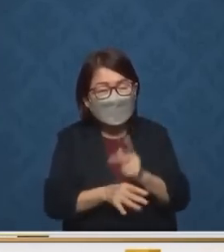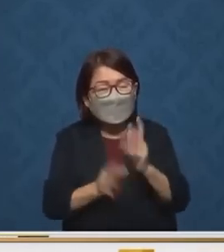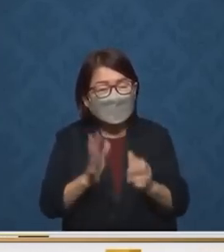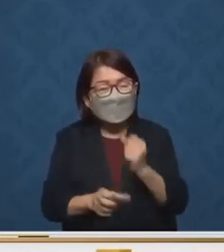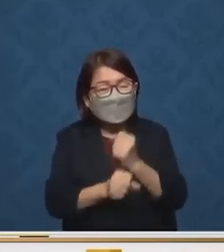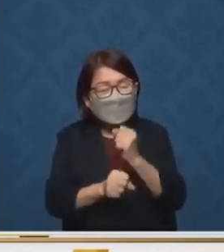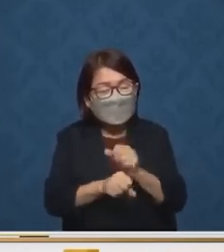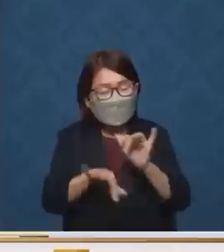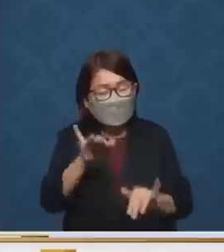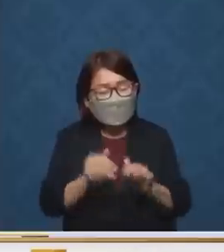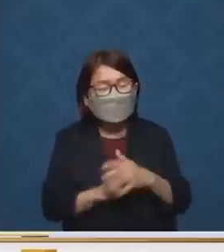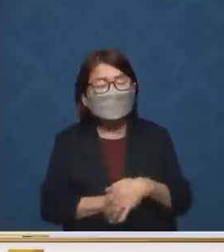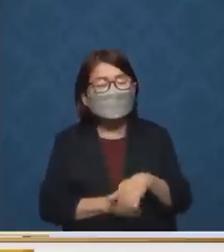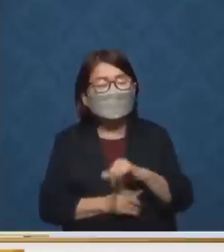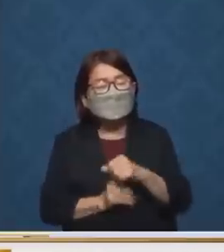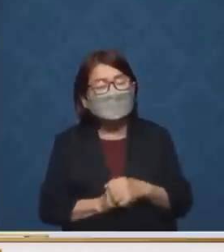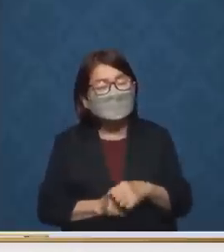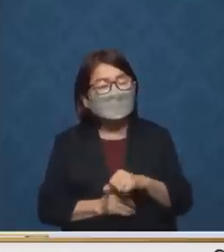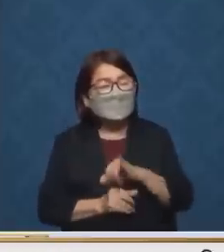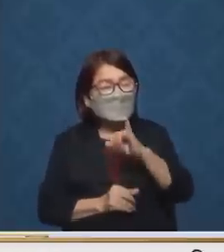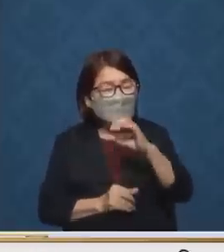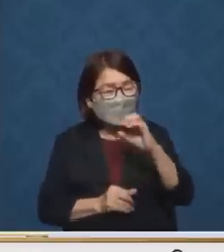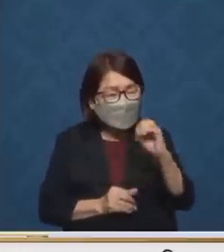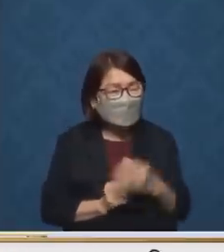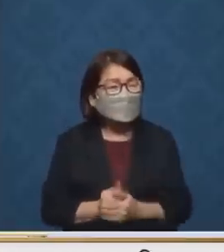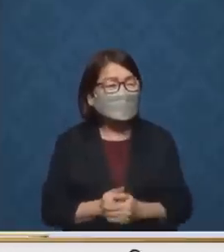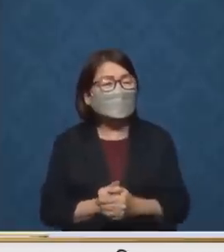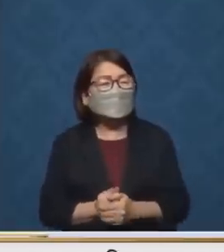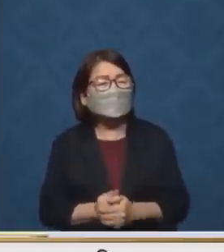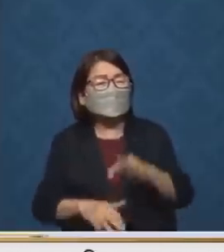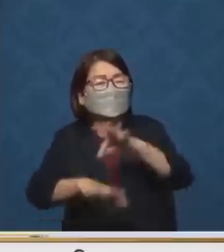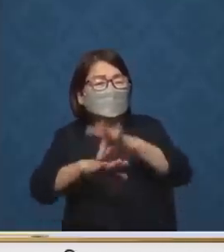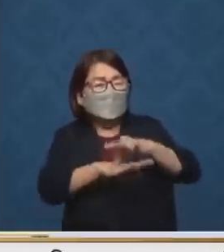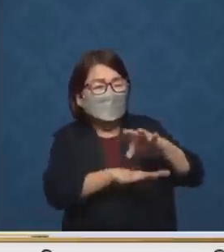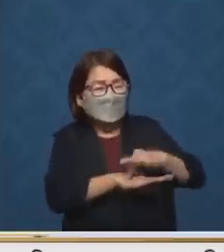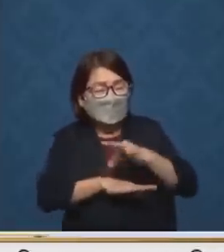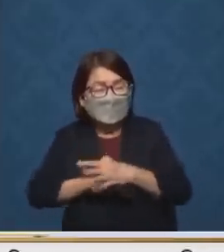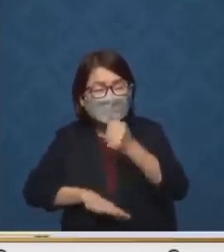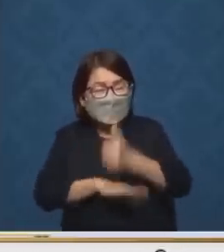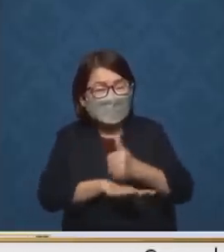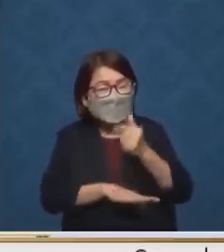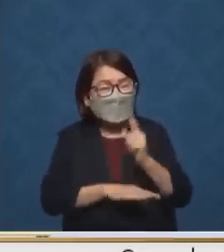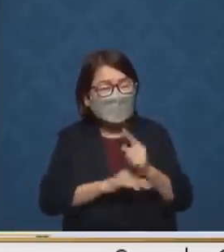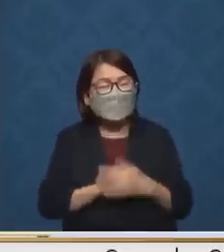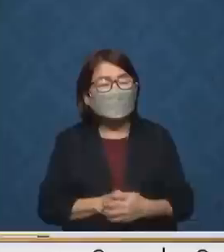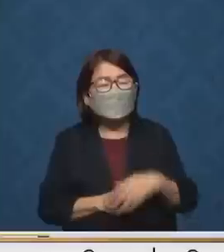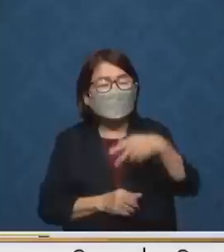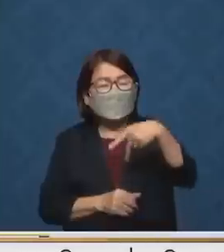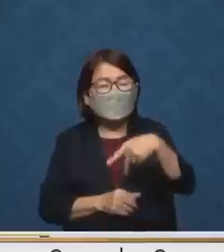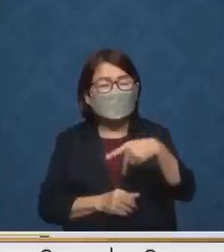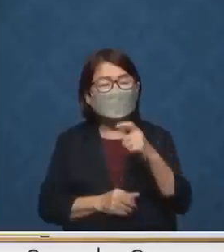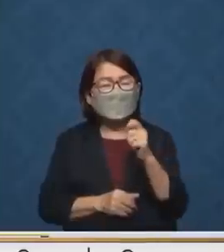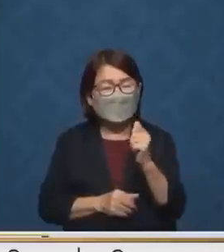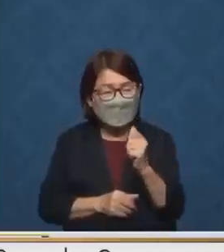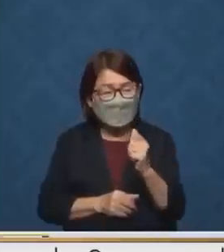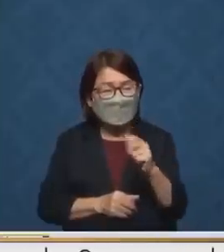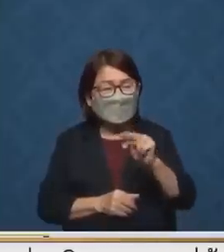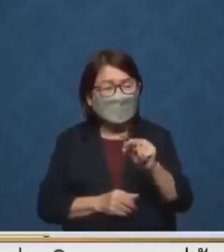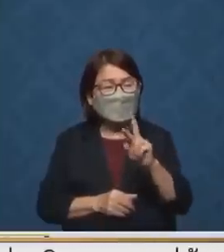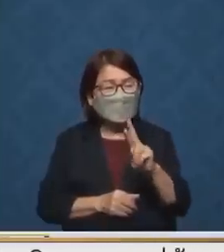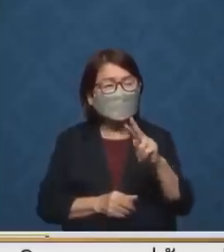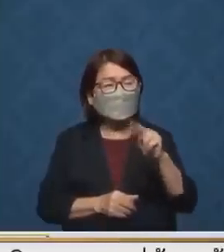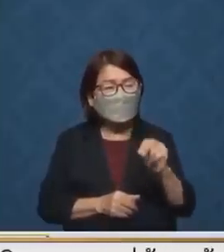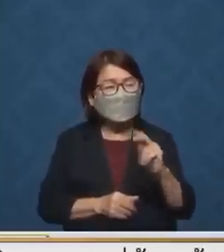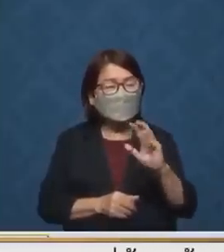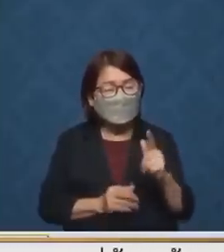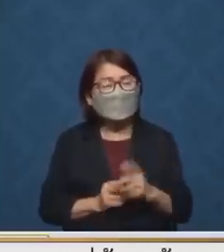์1090ปฏิบัิการข่าวรออะไรกแล้แต่นำทีมโดยพันเอก นอรณสมีหน่วยงานทำงานเร